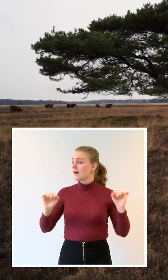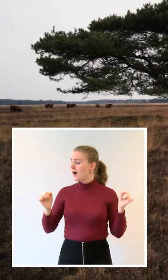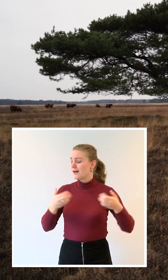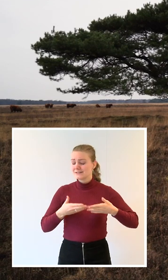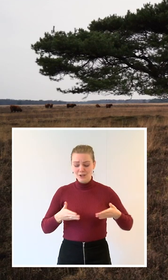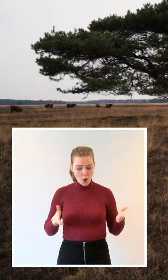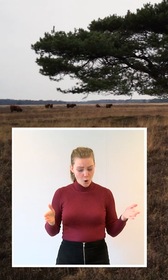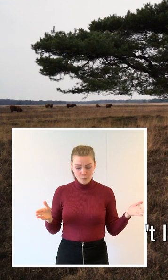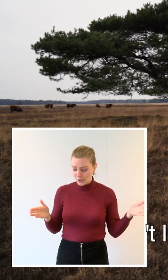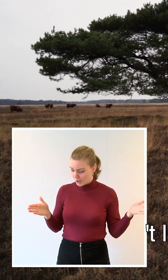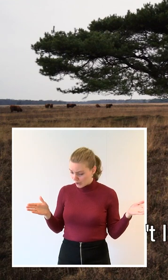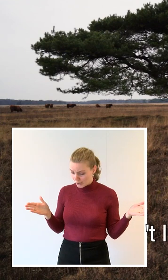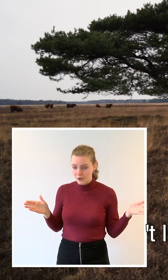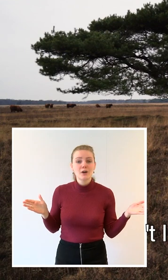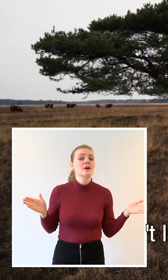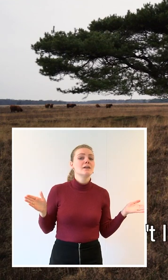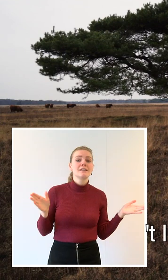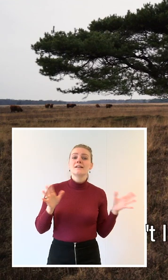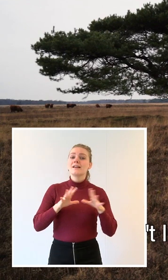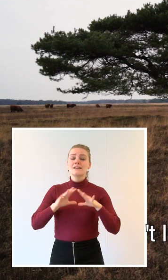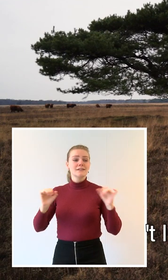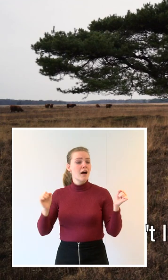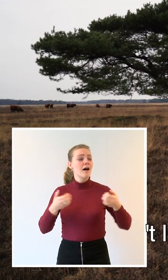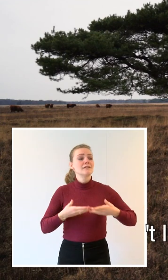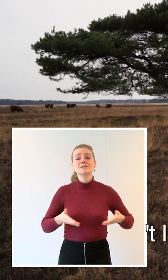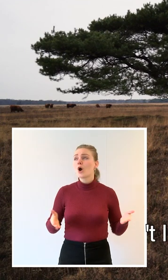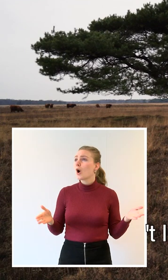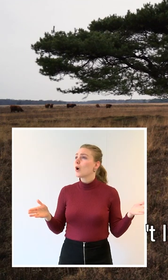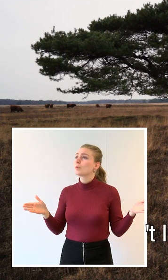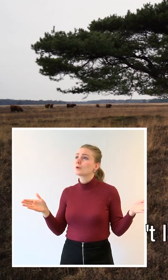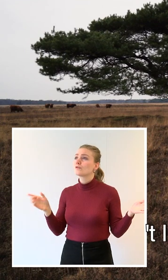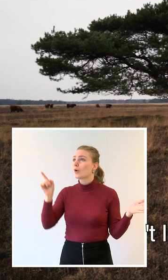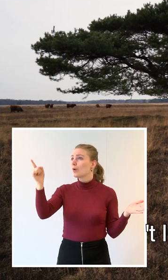open, ligt alles open voor u.